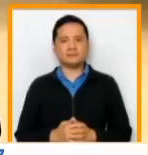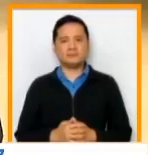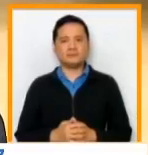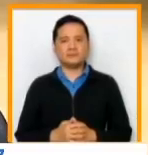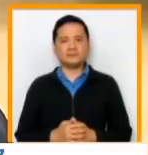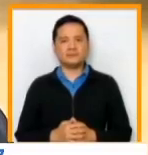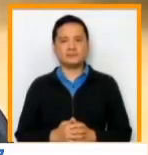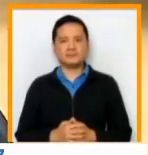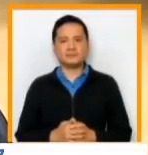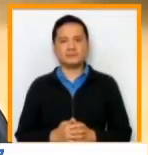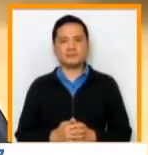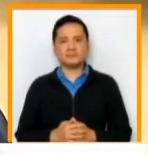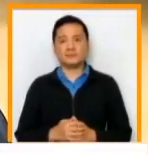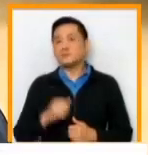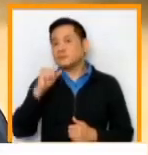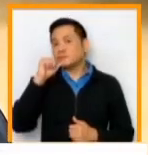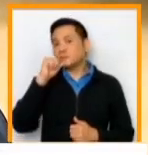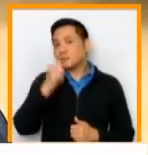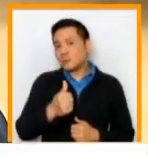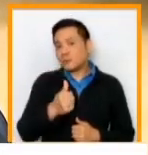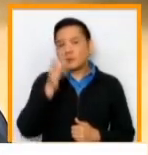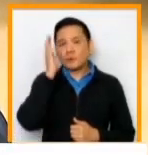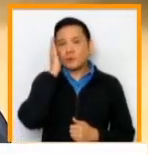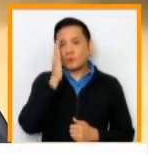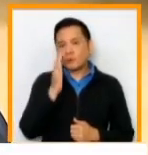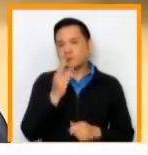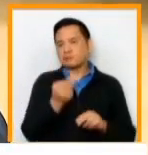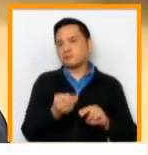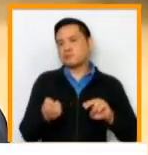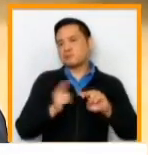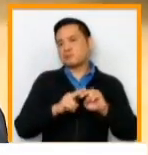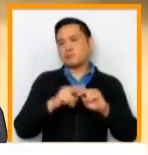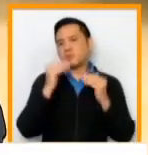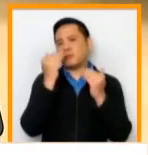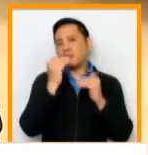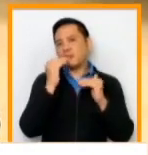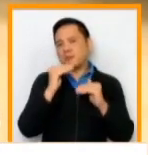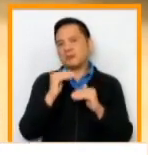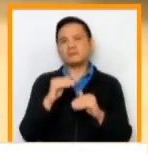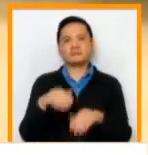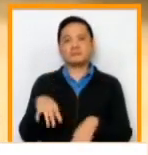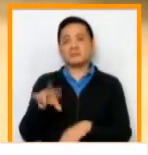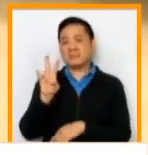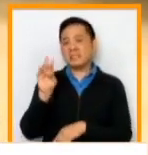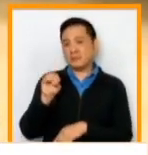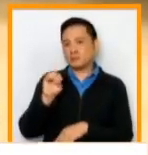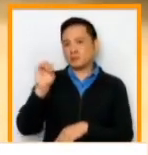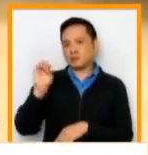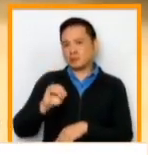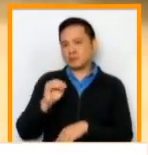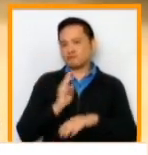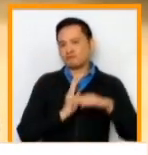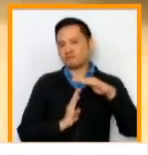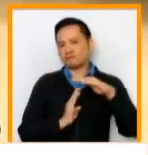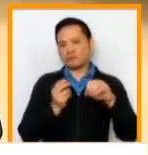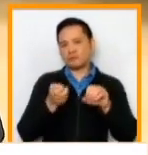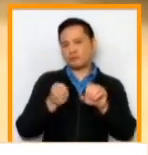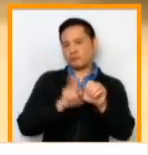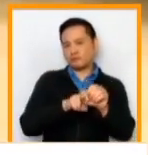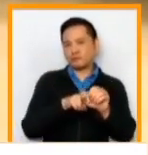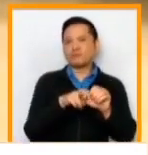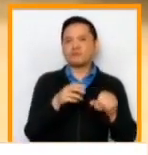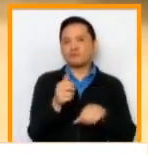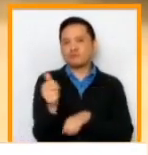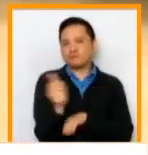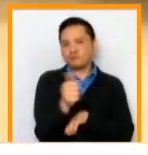Simula bukas, itataas na sa 70% ng passenger capacity ng mga pampublikong transportasyon. Pabor kaya rito ang mga sumasakay sa EDSA